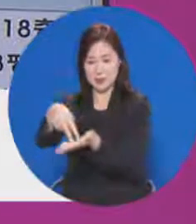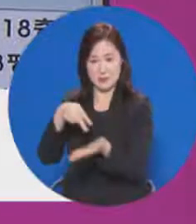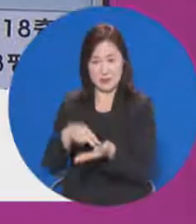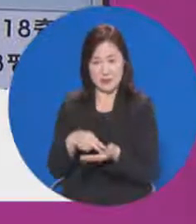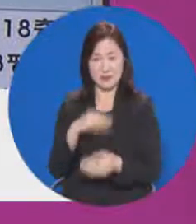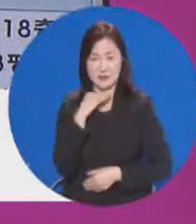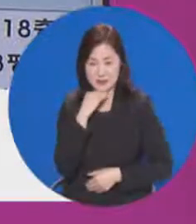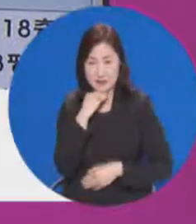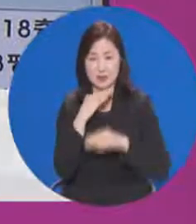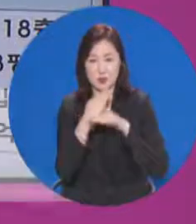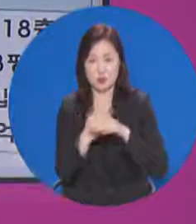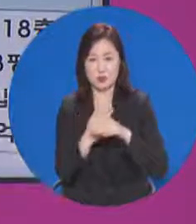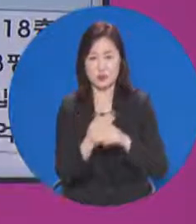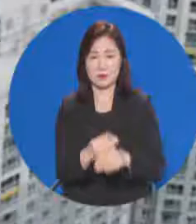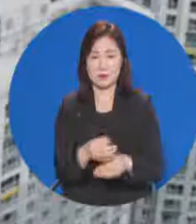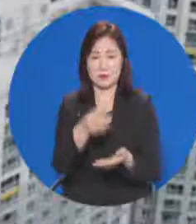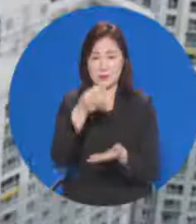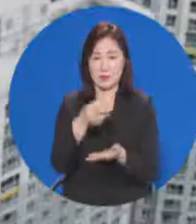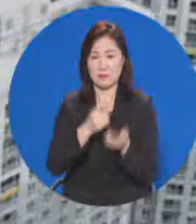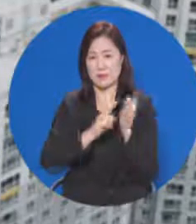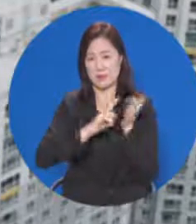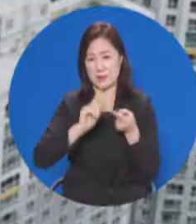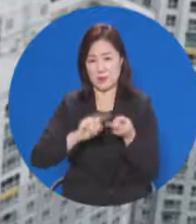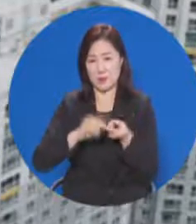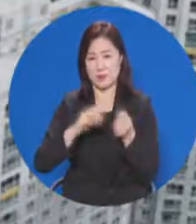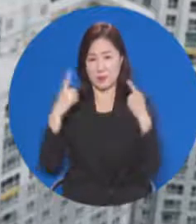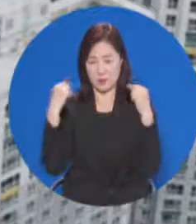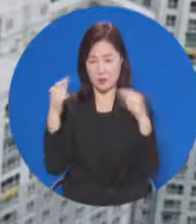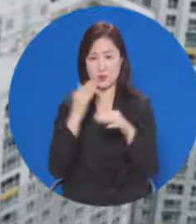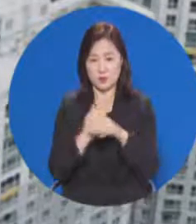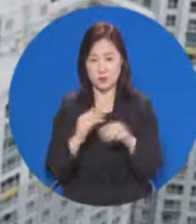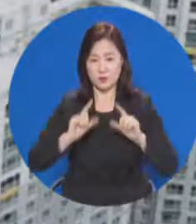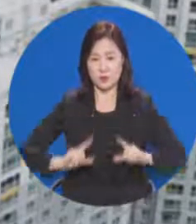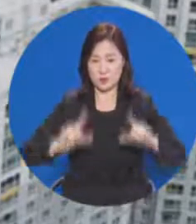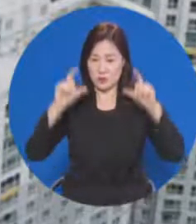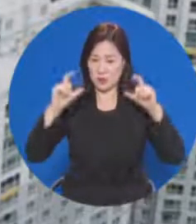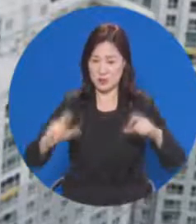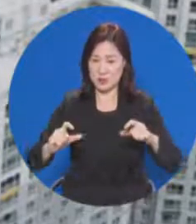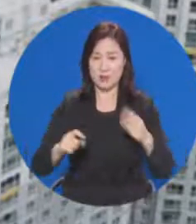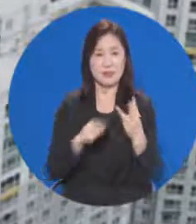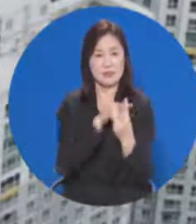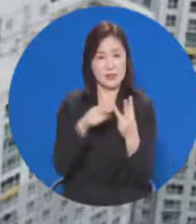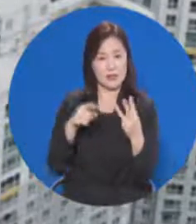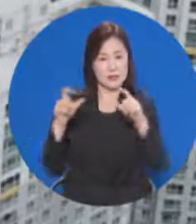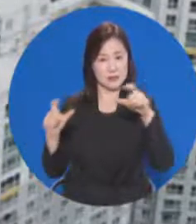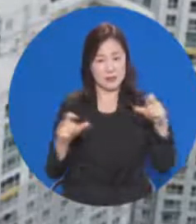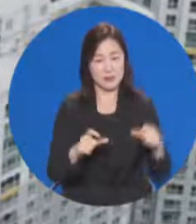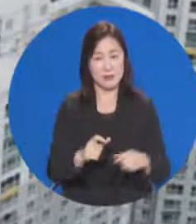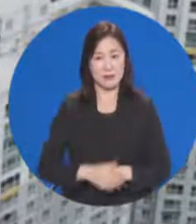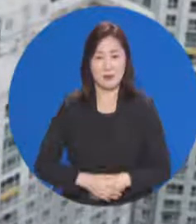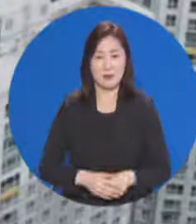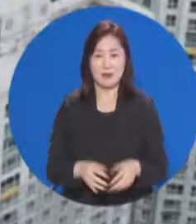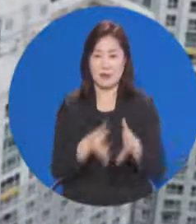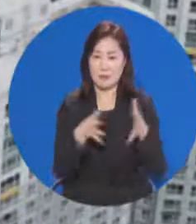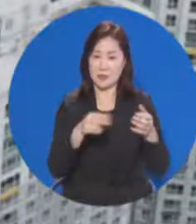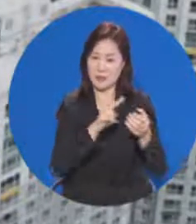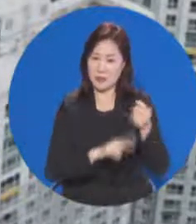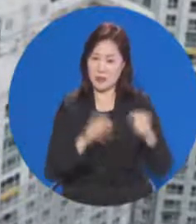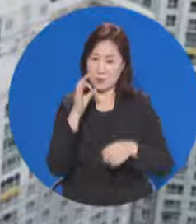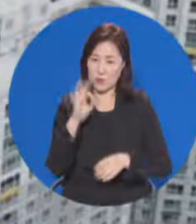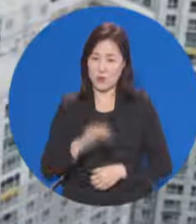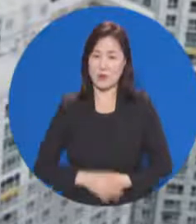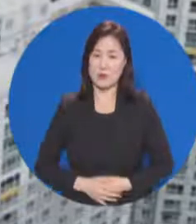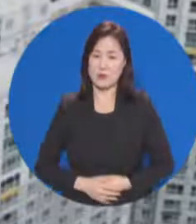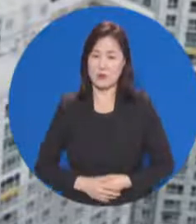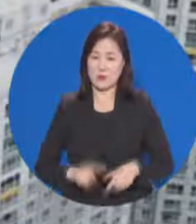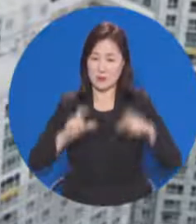호가를 유지하고 있기 때문입니다. 실제로 전남 동부권 3개 시의 아파트 매매가 변동률은 조정 대상 지역 지정